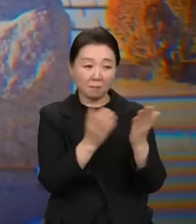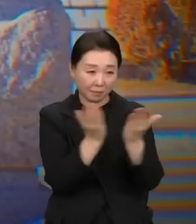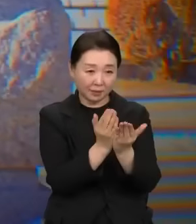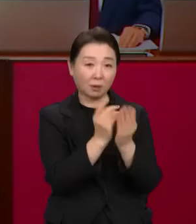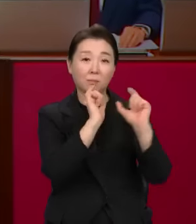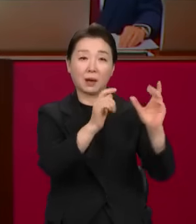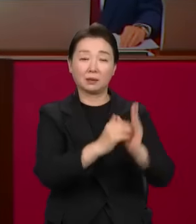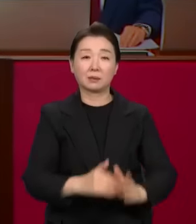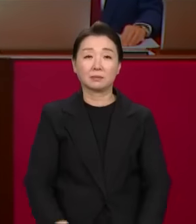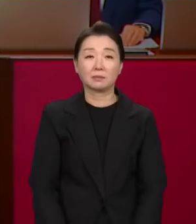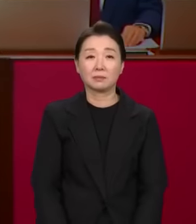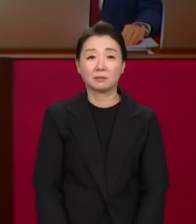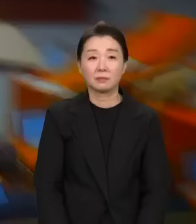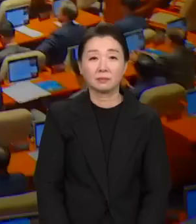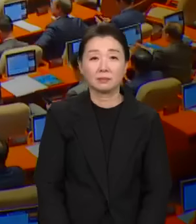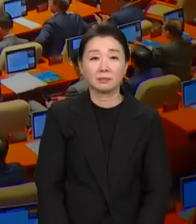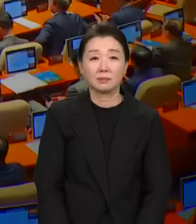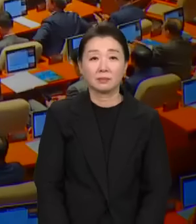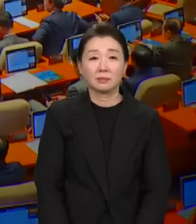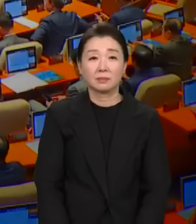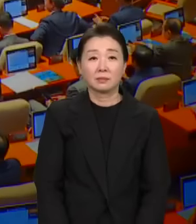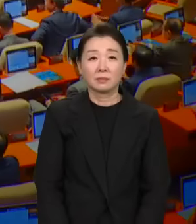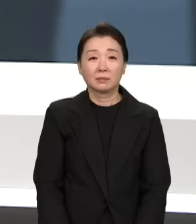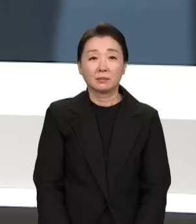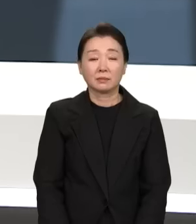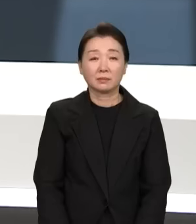있습니다. JTBC 유선입니다.